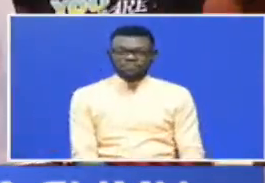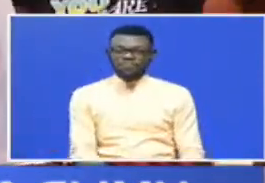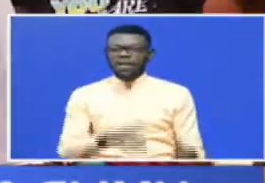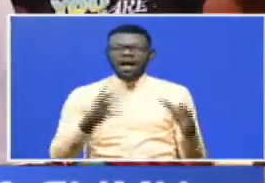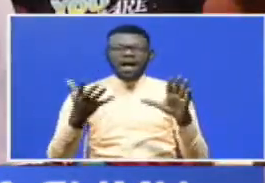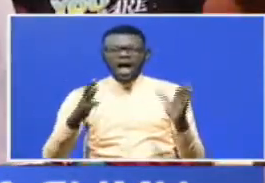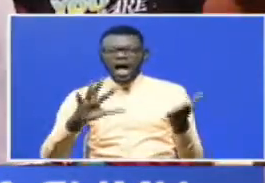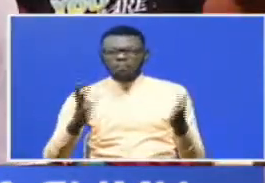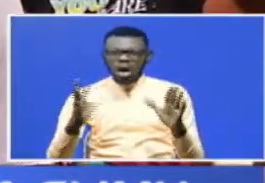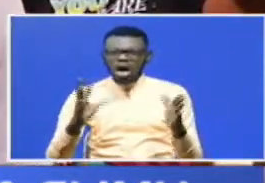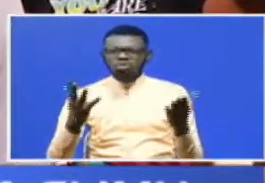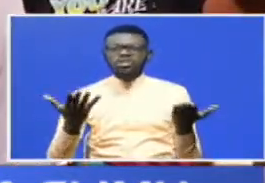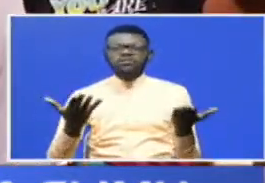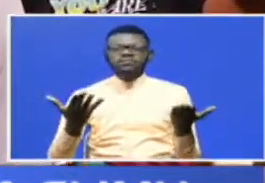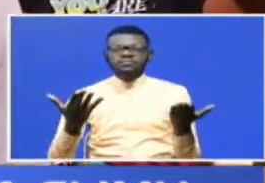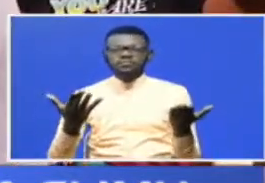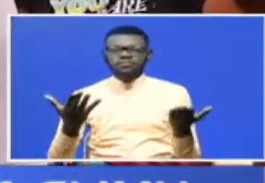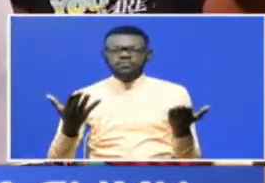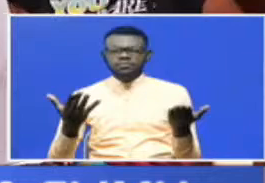takriban